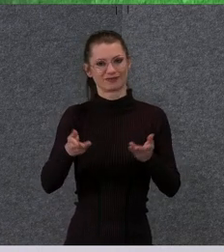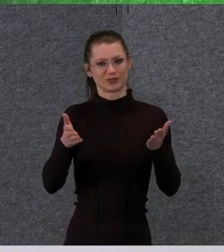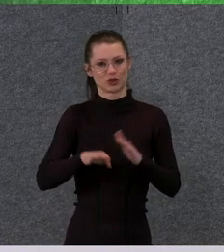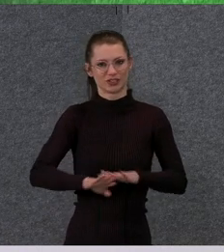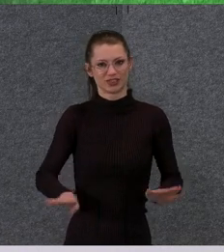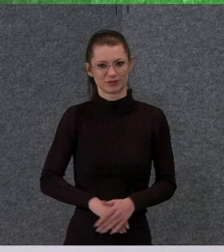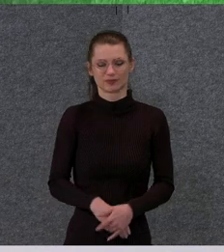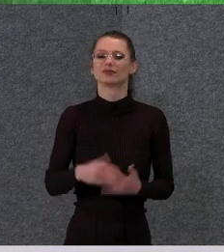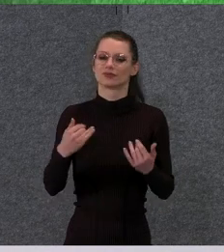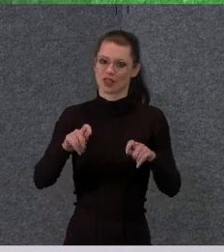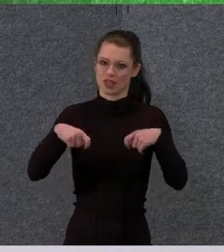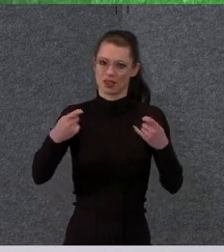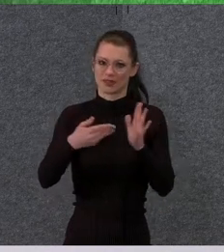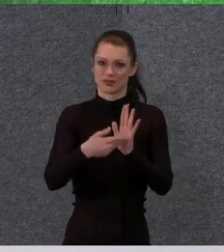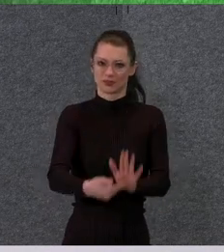Ergebnisses.